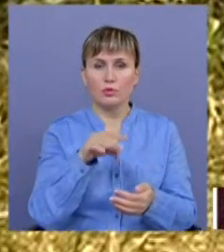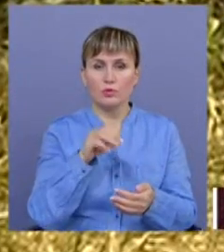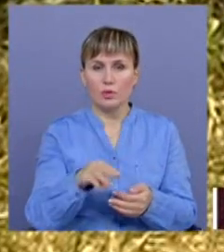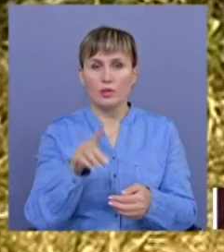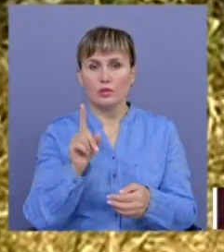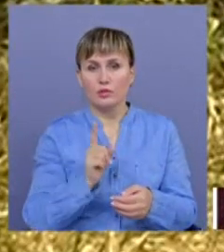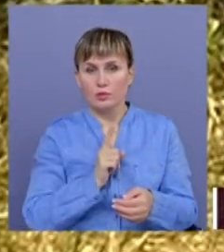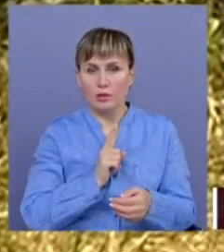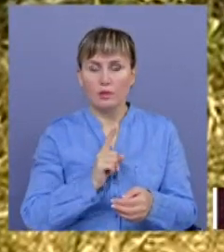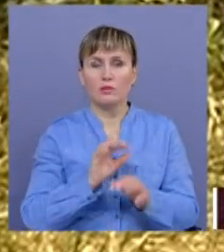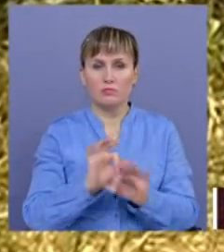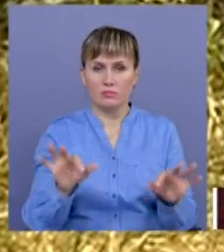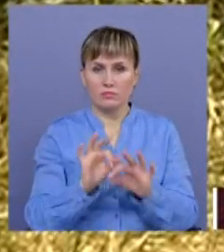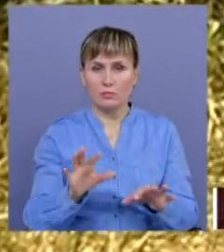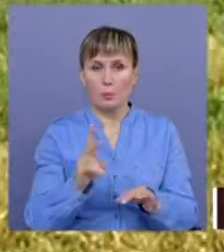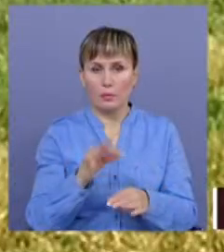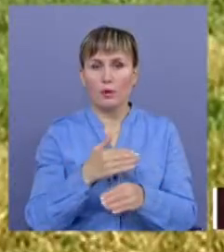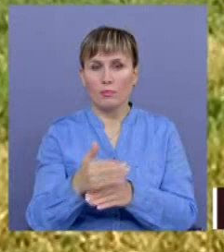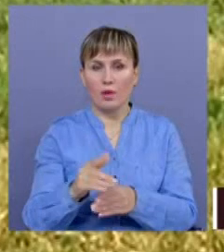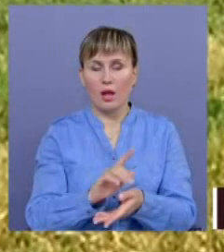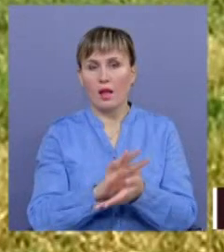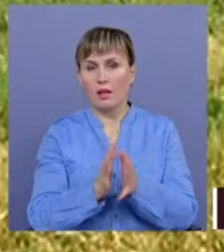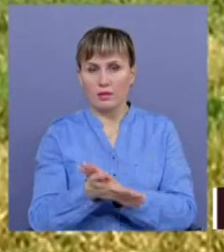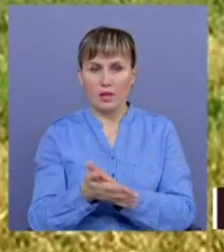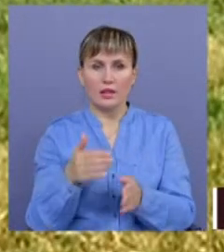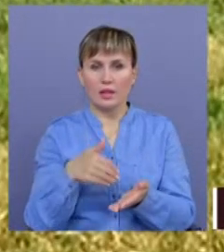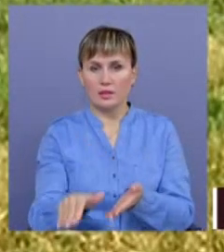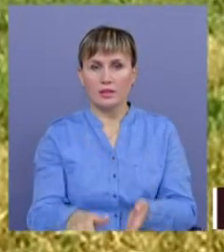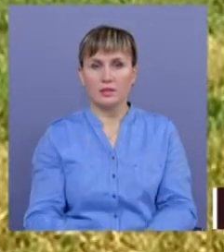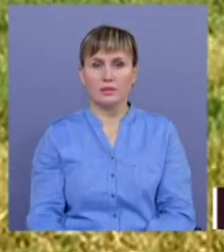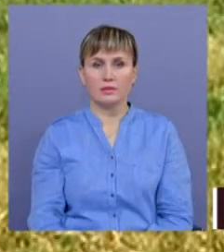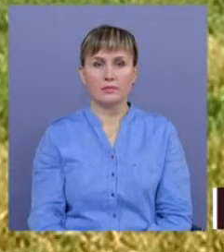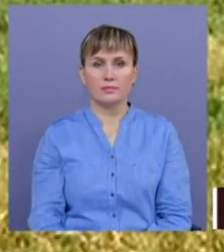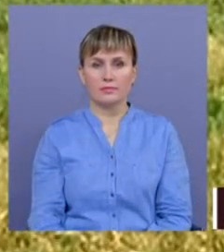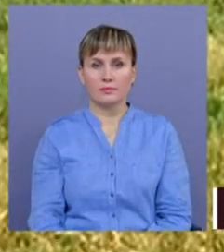даже дал признательные показания. Правда, позже от этих слов отказался.